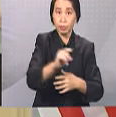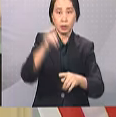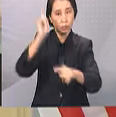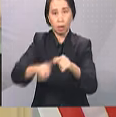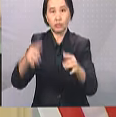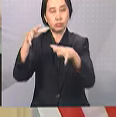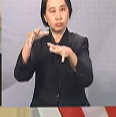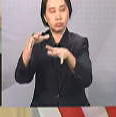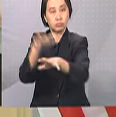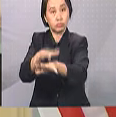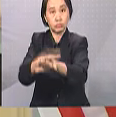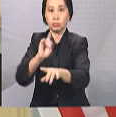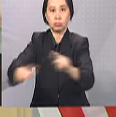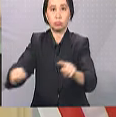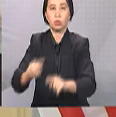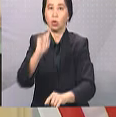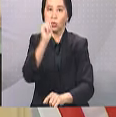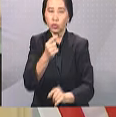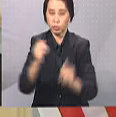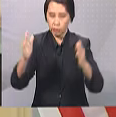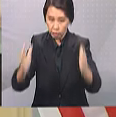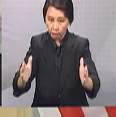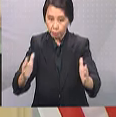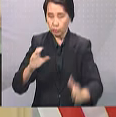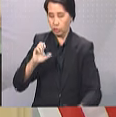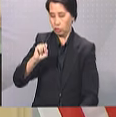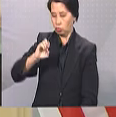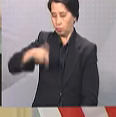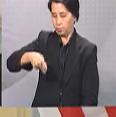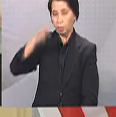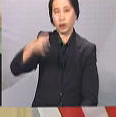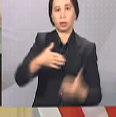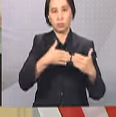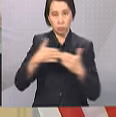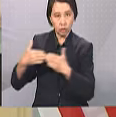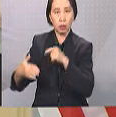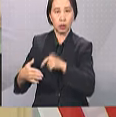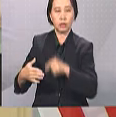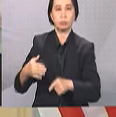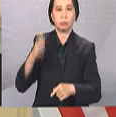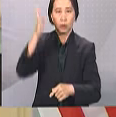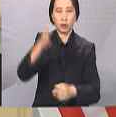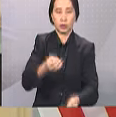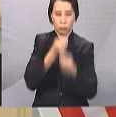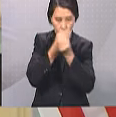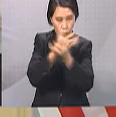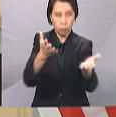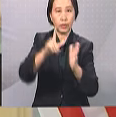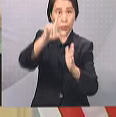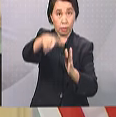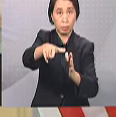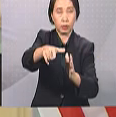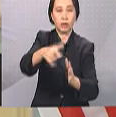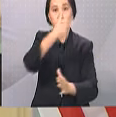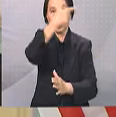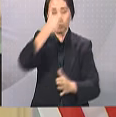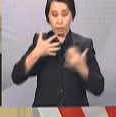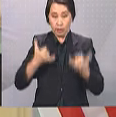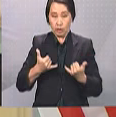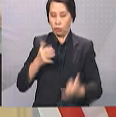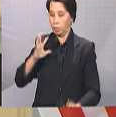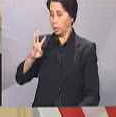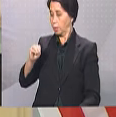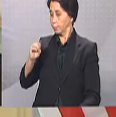Cuma tempoh berapa lama SOP seperti itu akan terus kekal akan kita umumkan, kerana sekarang ni